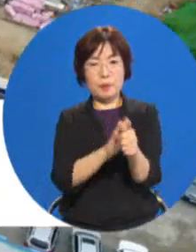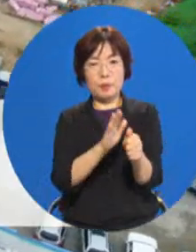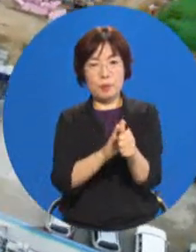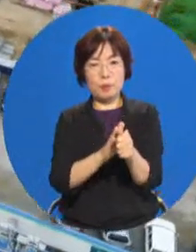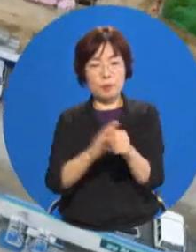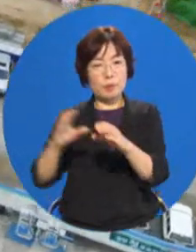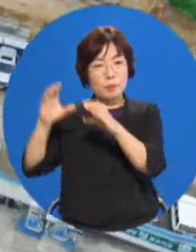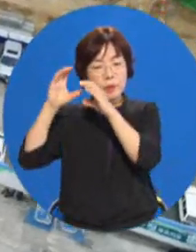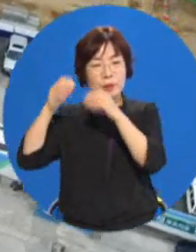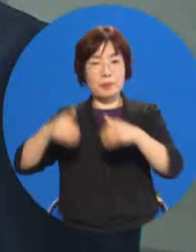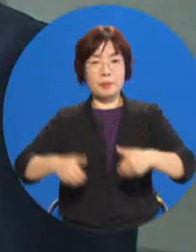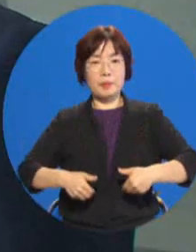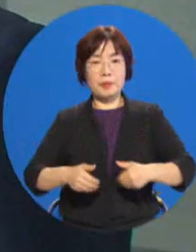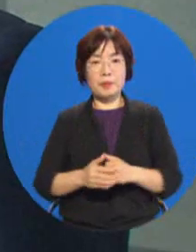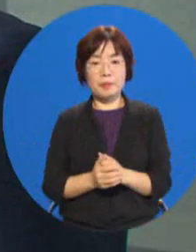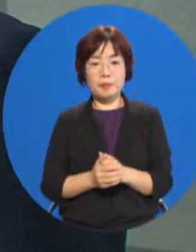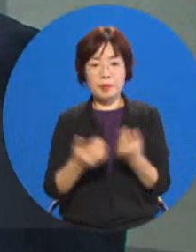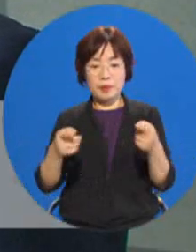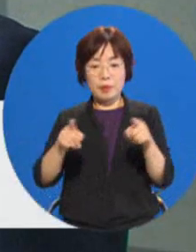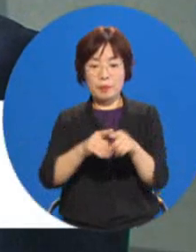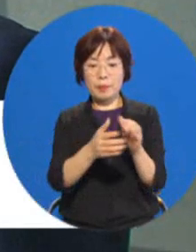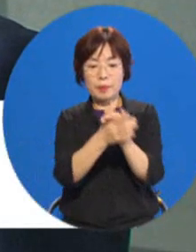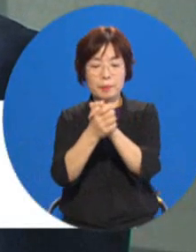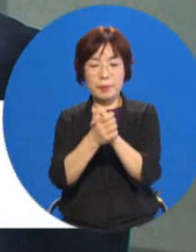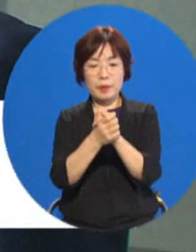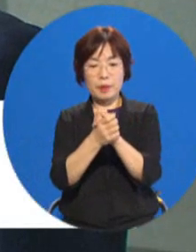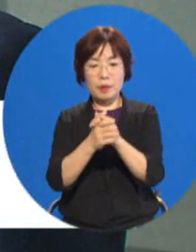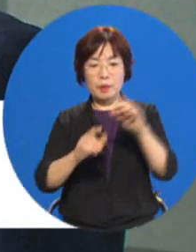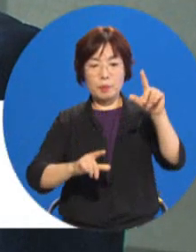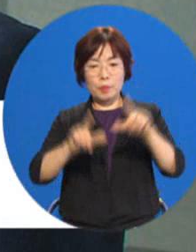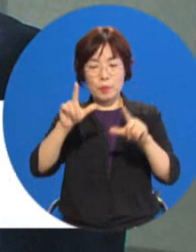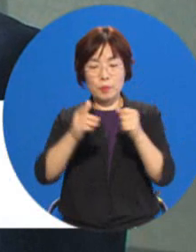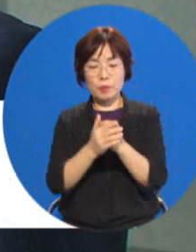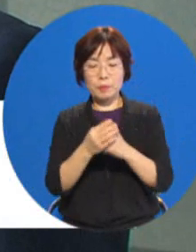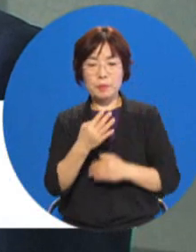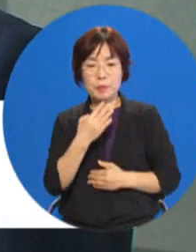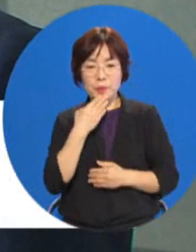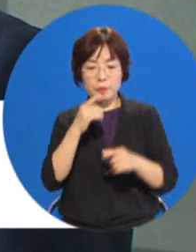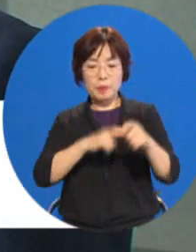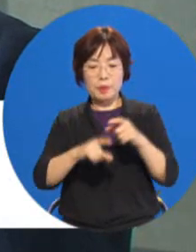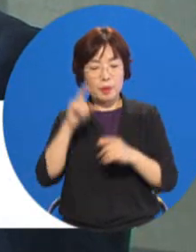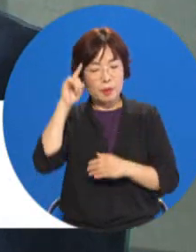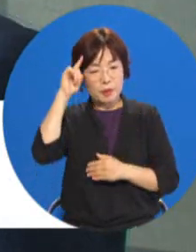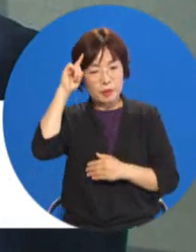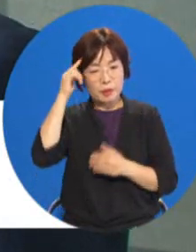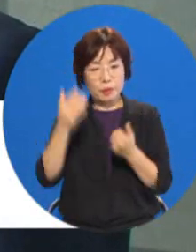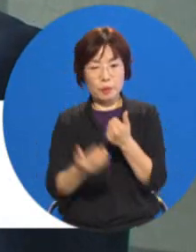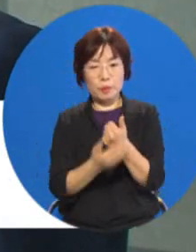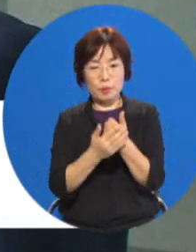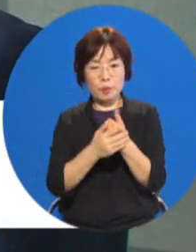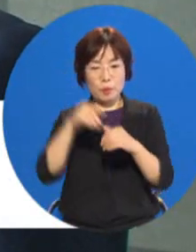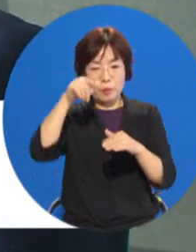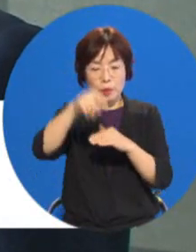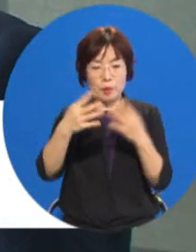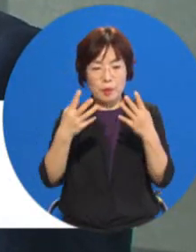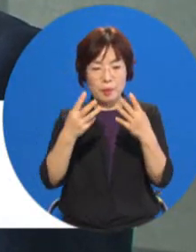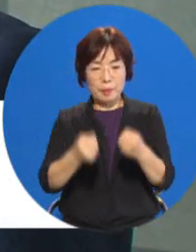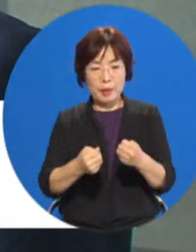귀담아 들어야 할 부분입니다. 같이 하나 된 모습으로 관양읍도 더욱더 신경 써주고 또 외부에서